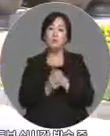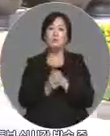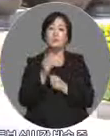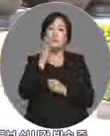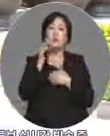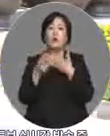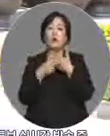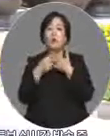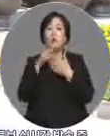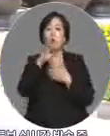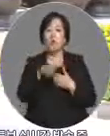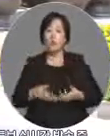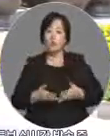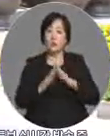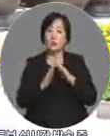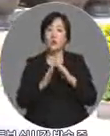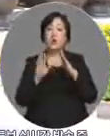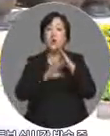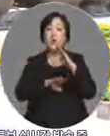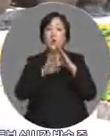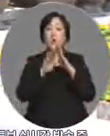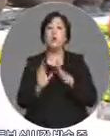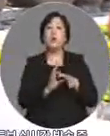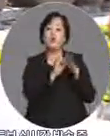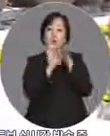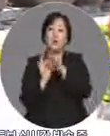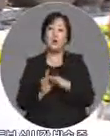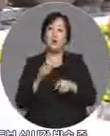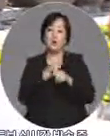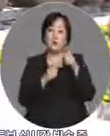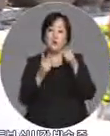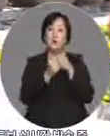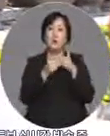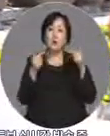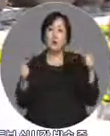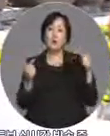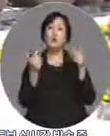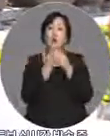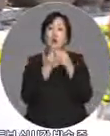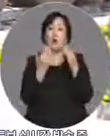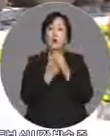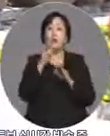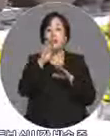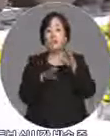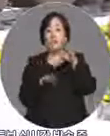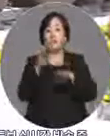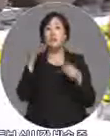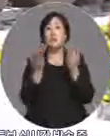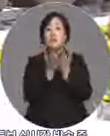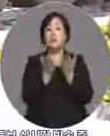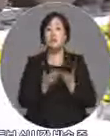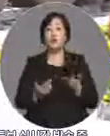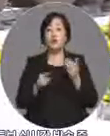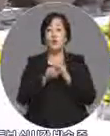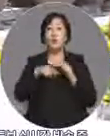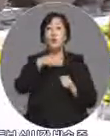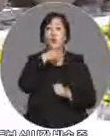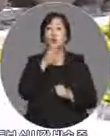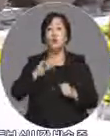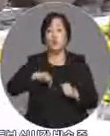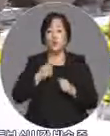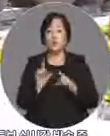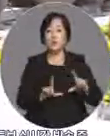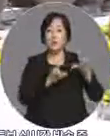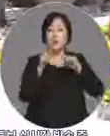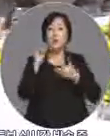의료원 건립 등 지역 공공 인프라를 확충하고 디지털 격사 해소와 독거노인 응급